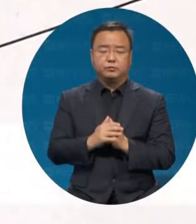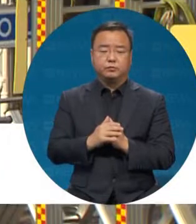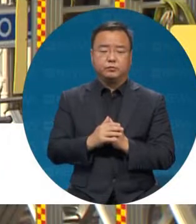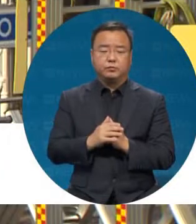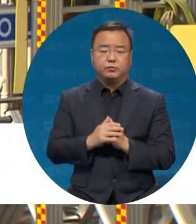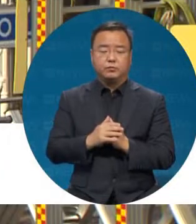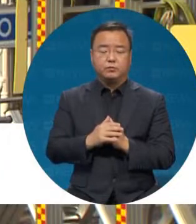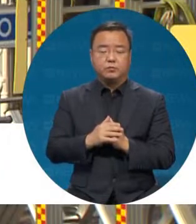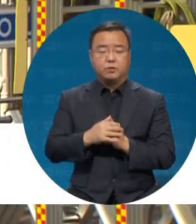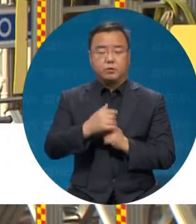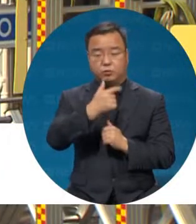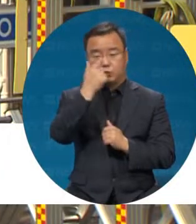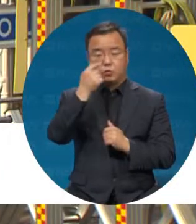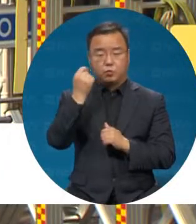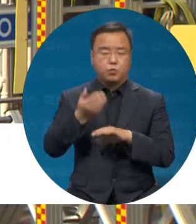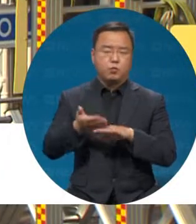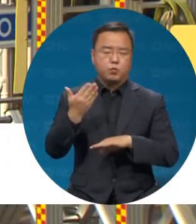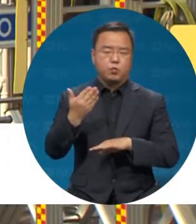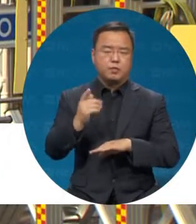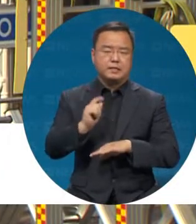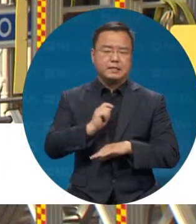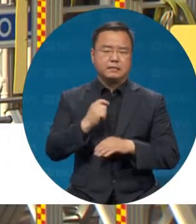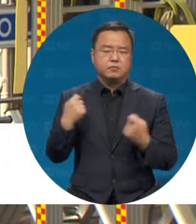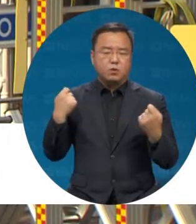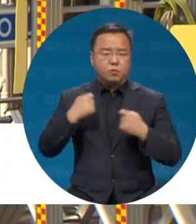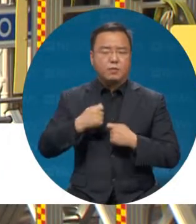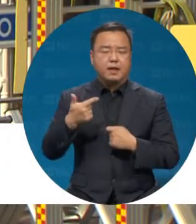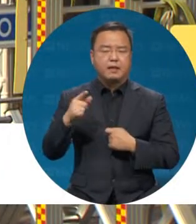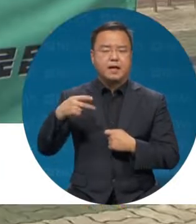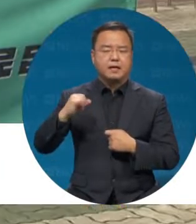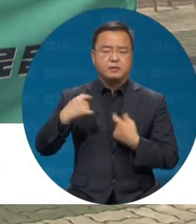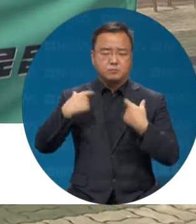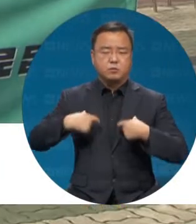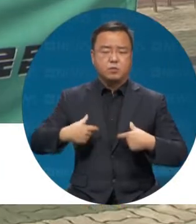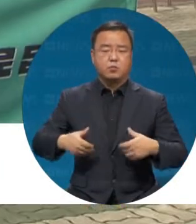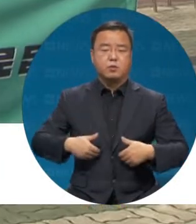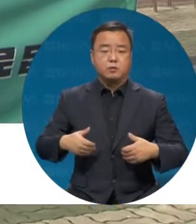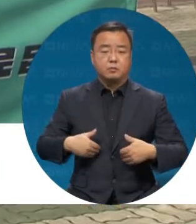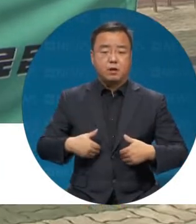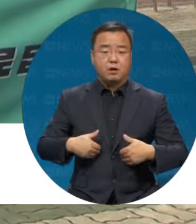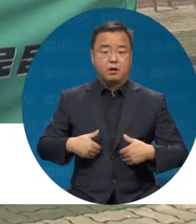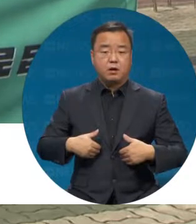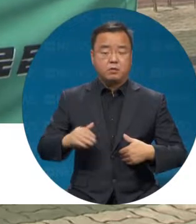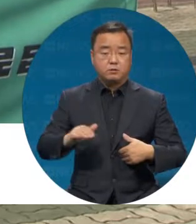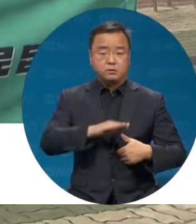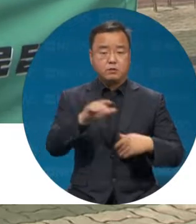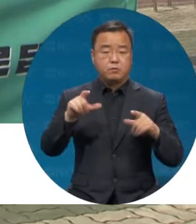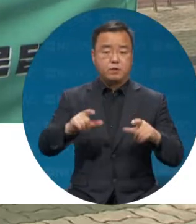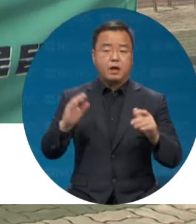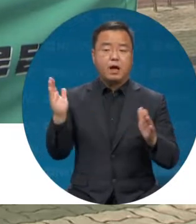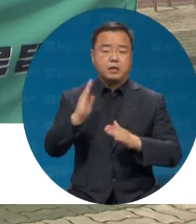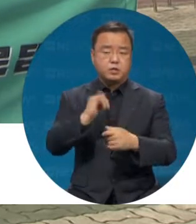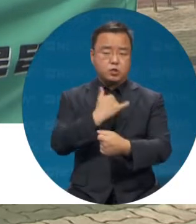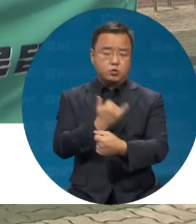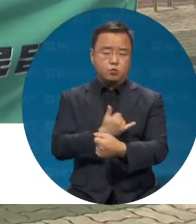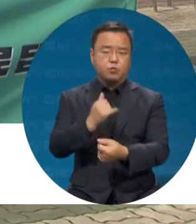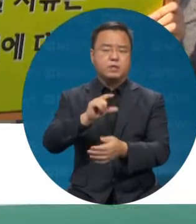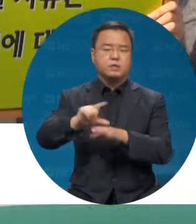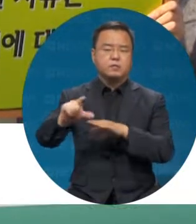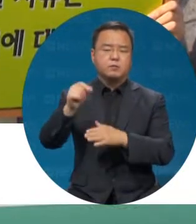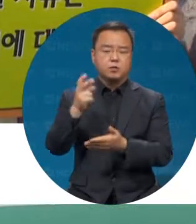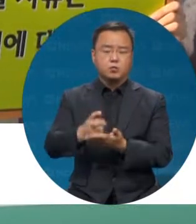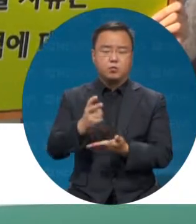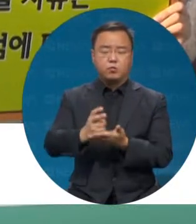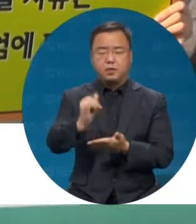입거나 나시티를 입거나 해서 비치지 않도록 입어야 했습니다. 저희 지역이 학생인권 조례가 있는